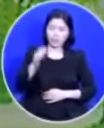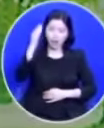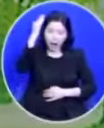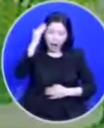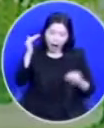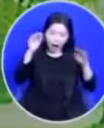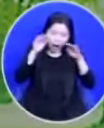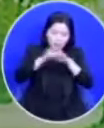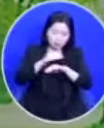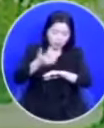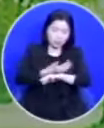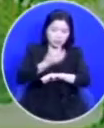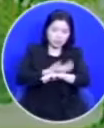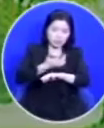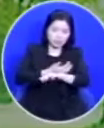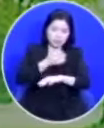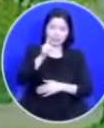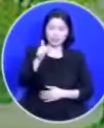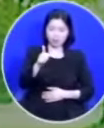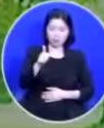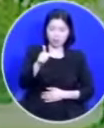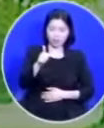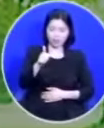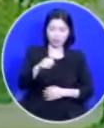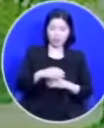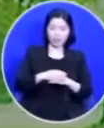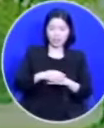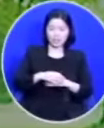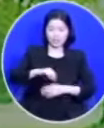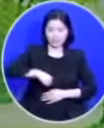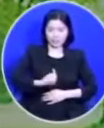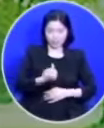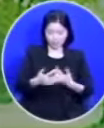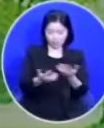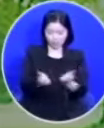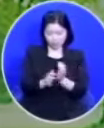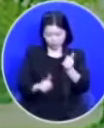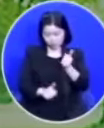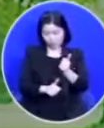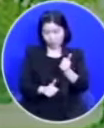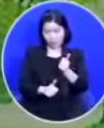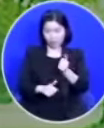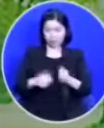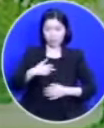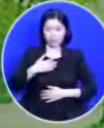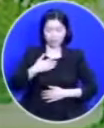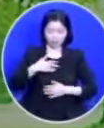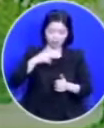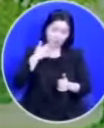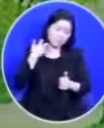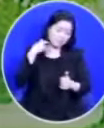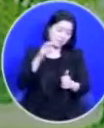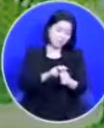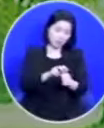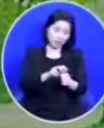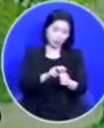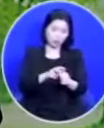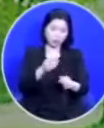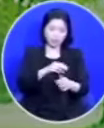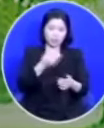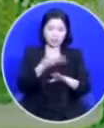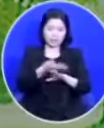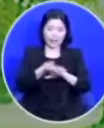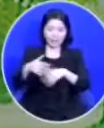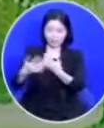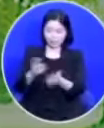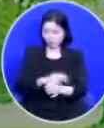까 에 보수가 이 자기 조직원 중에 하나가 자기를 배신하고 다른 조직으로 넘어간 것 보고 를 바꾸는